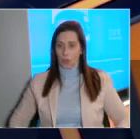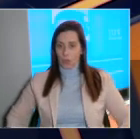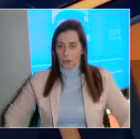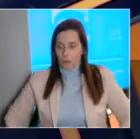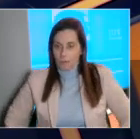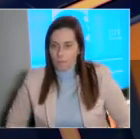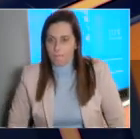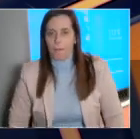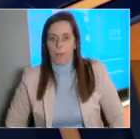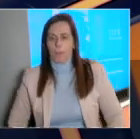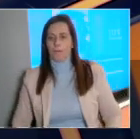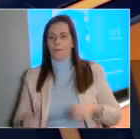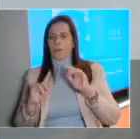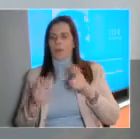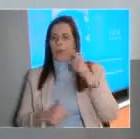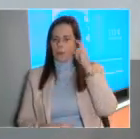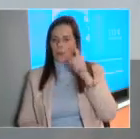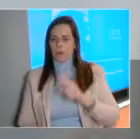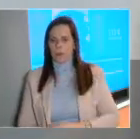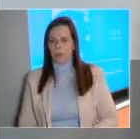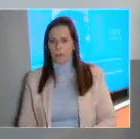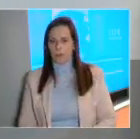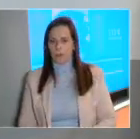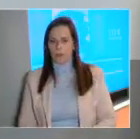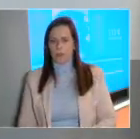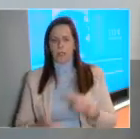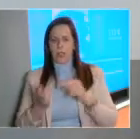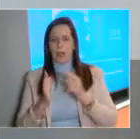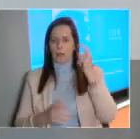חושבת. כן? ולמה היא חושבת ככה? כי...